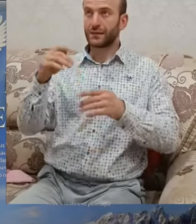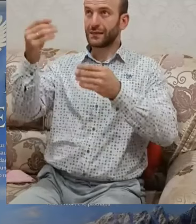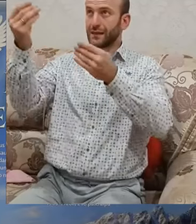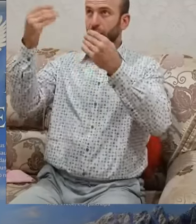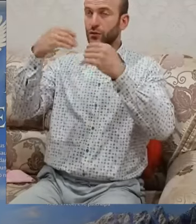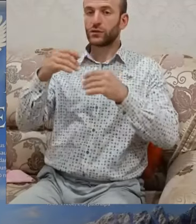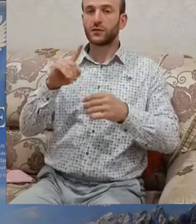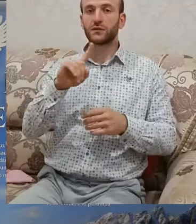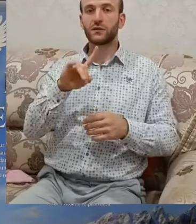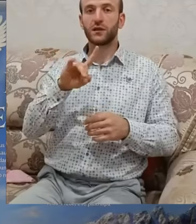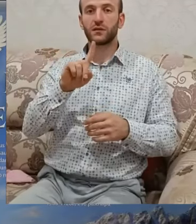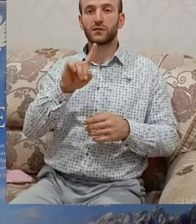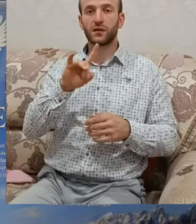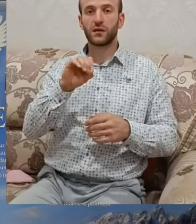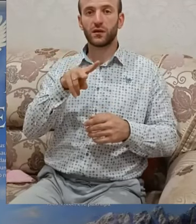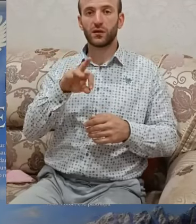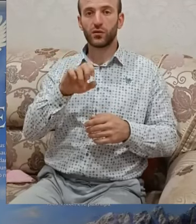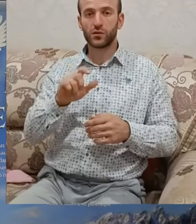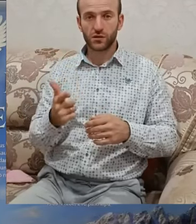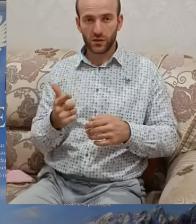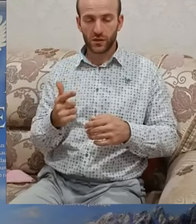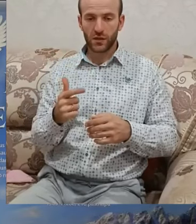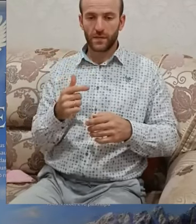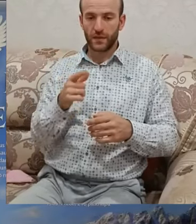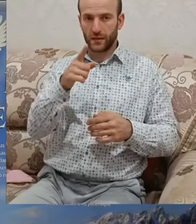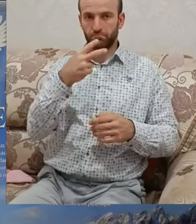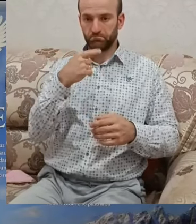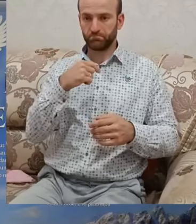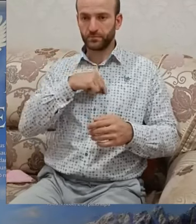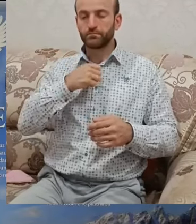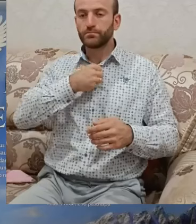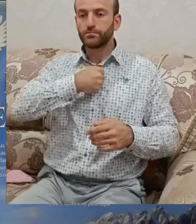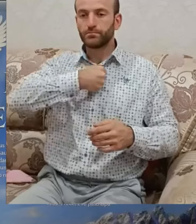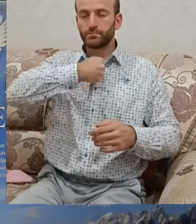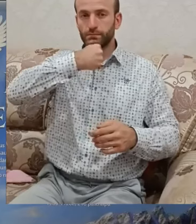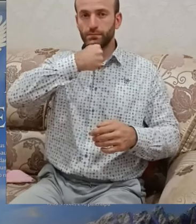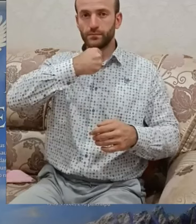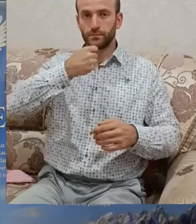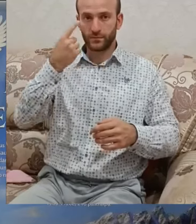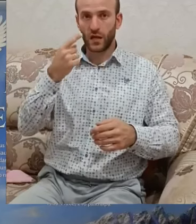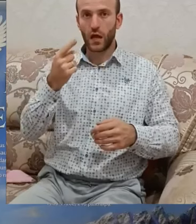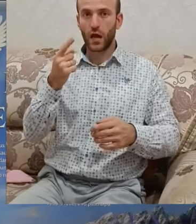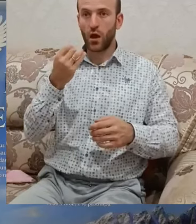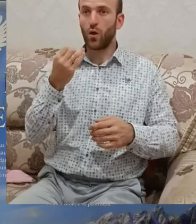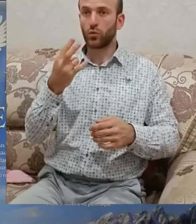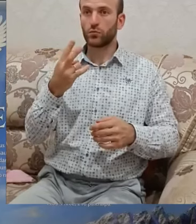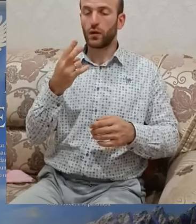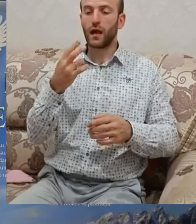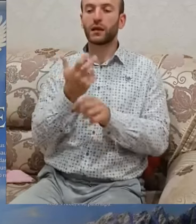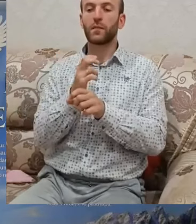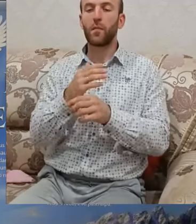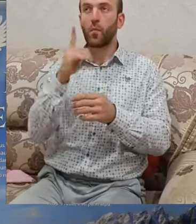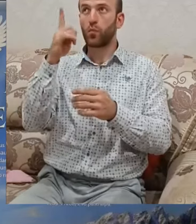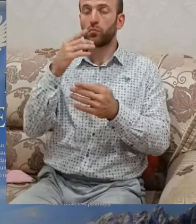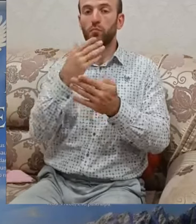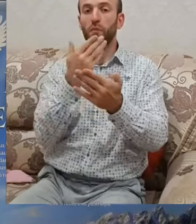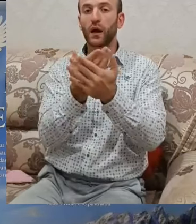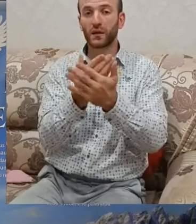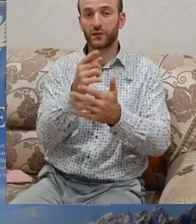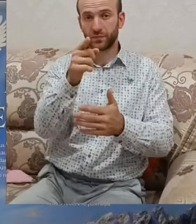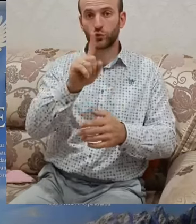этот час. Parodydama, kad jis tebėra slėnio lelyje. Показывая этим, что он до сих пор лилия долин. Ji puoselėja